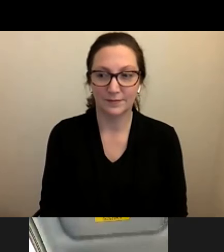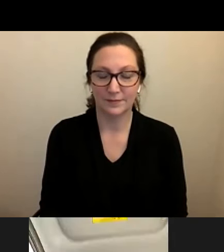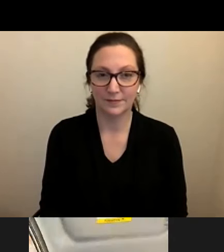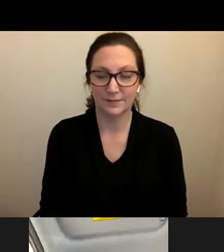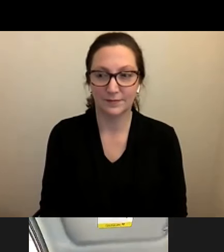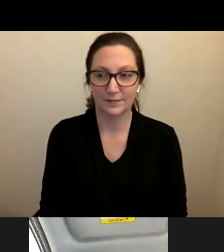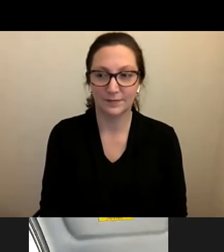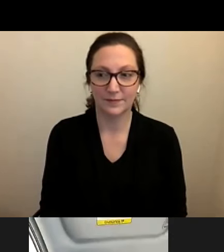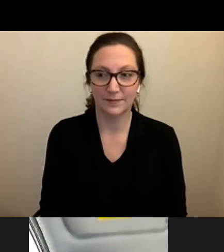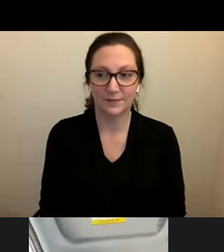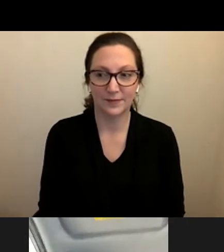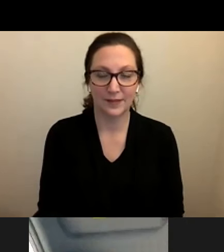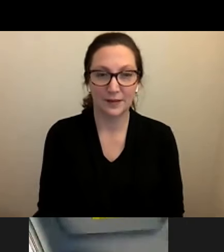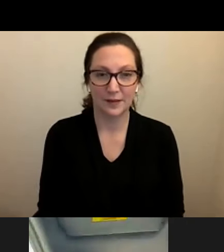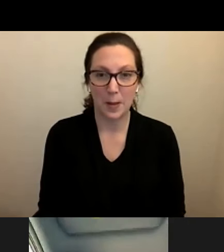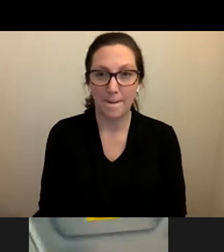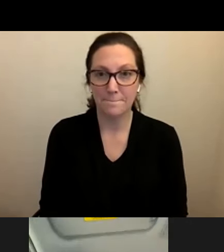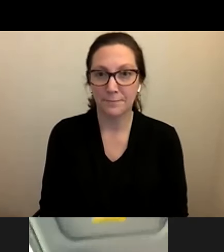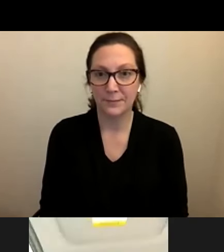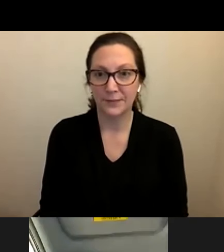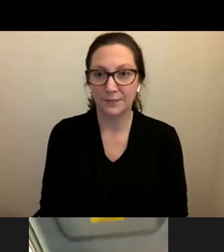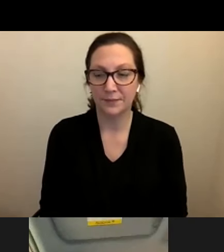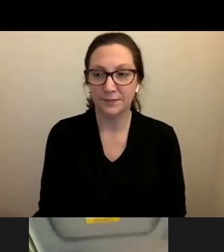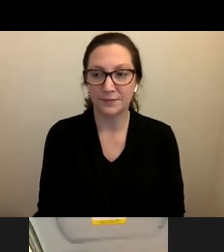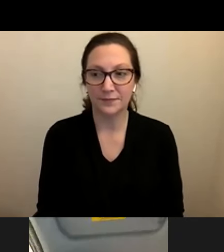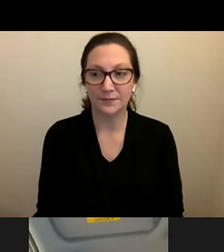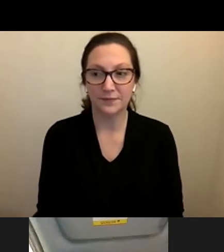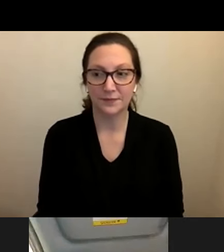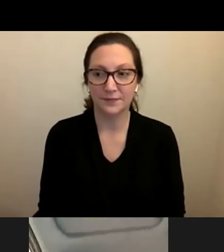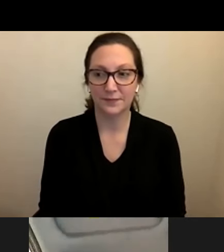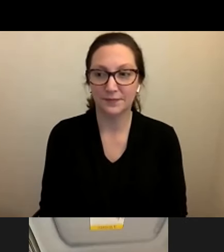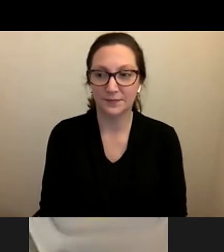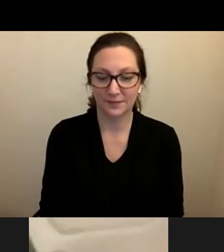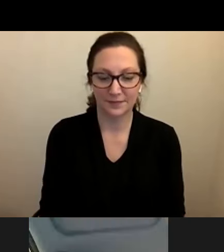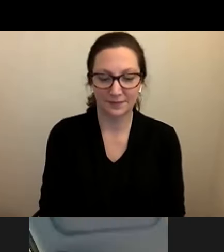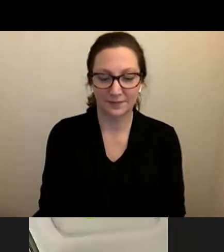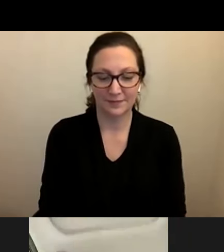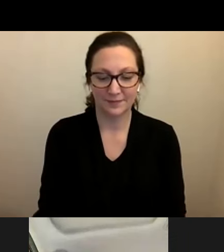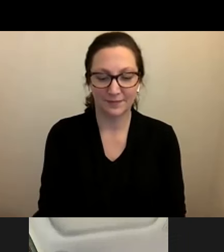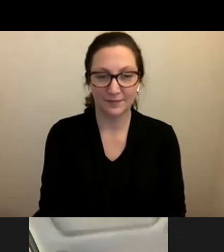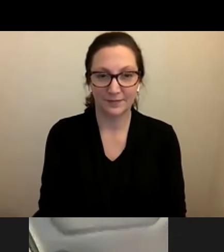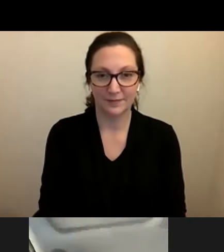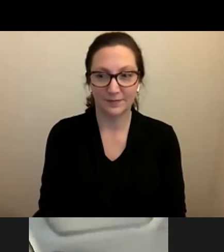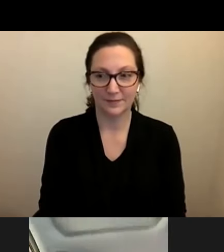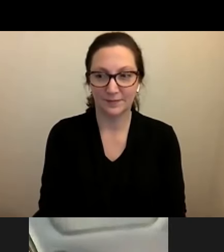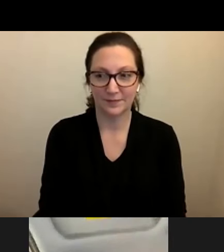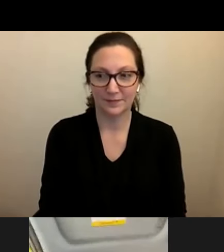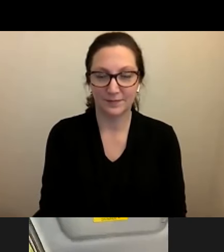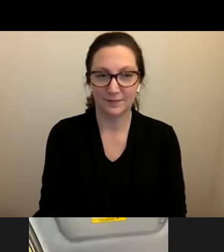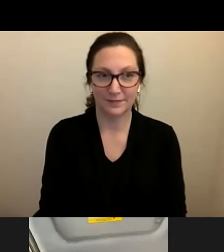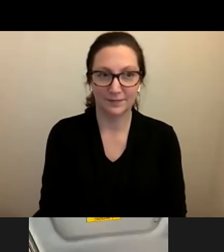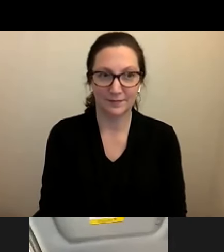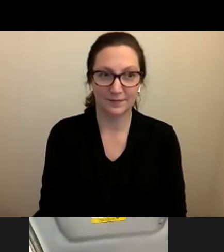على هذه العلامة وستظهر لك اختيارات اللغات. اضغط على علامة اللغة العربية وعندها ستتمكن من